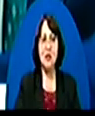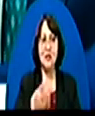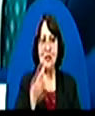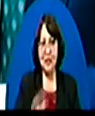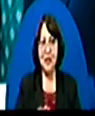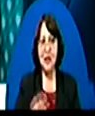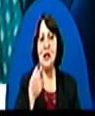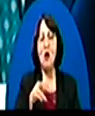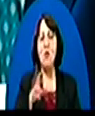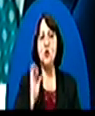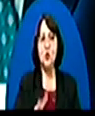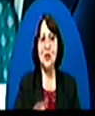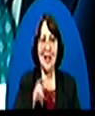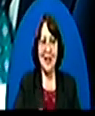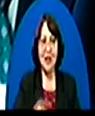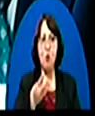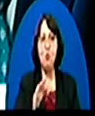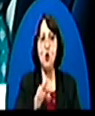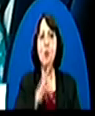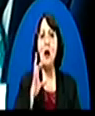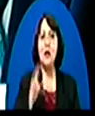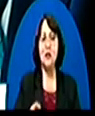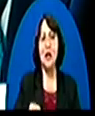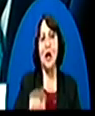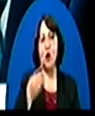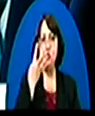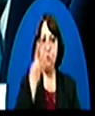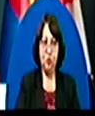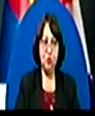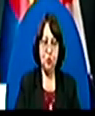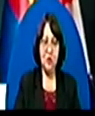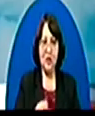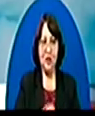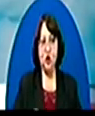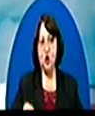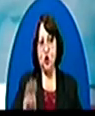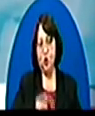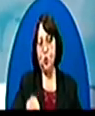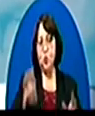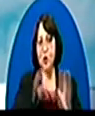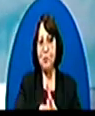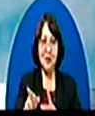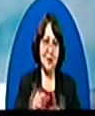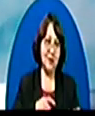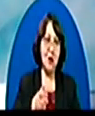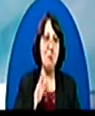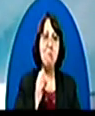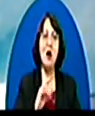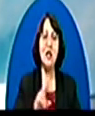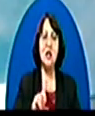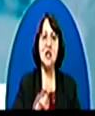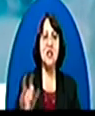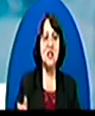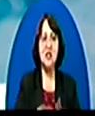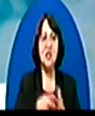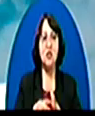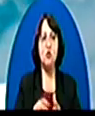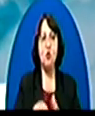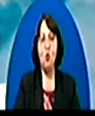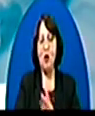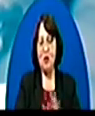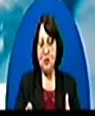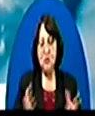Цэрэнпилийн Даваа Сүрэн Лавгийн Мөнхбаатар нар ирэх 4 жил иргэдэд хүртээмжтэй эдийн засаг, баялагын тэгш хуваарлалт, тэгш үйлчлэлдэг төрийн